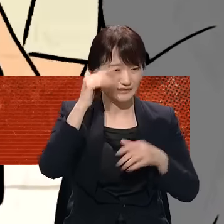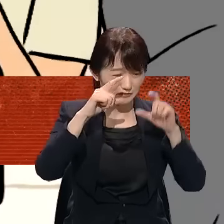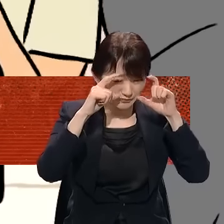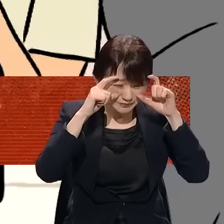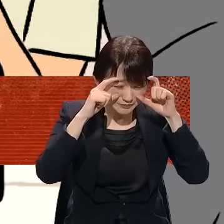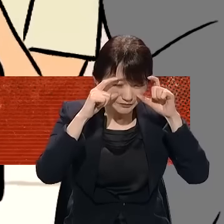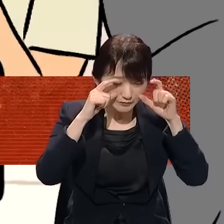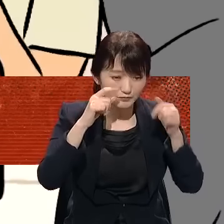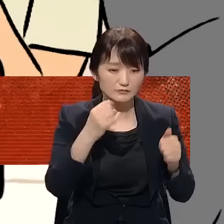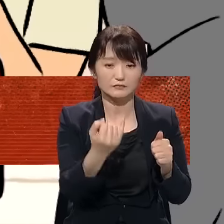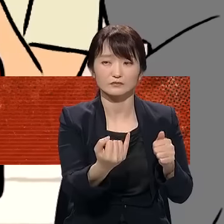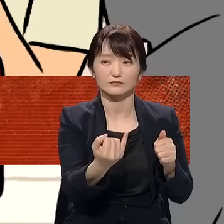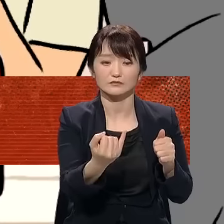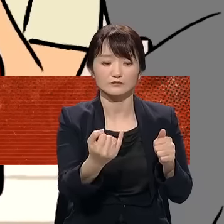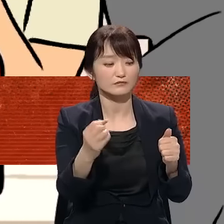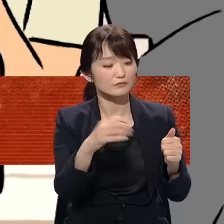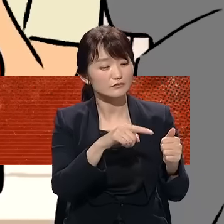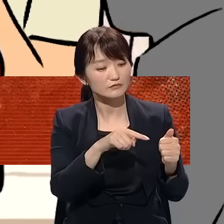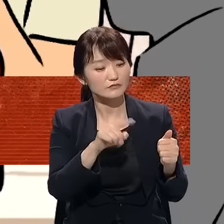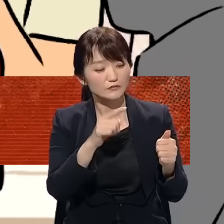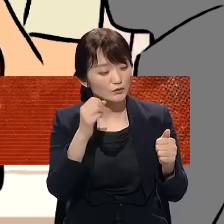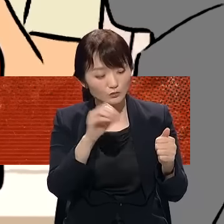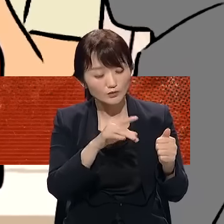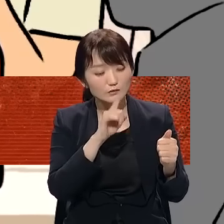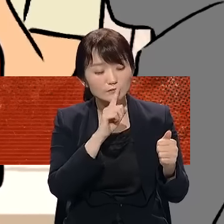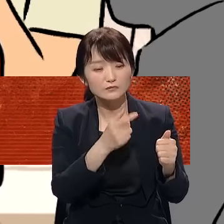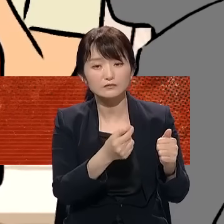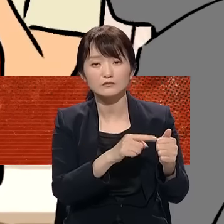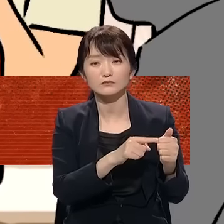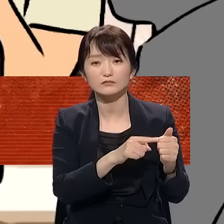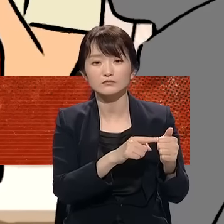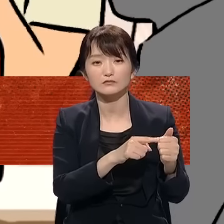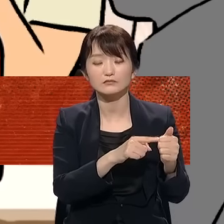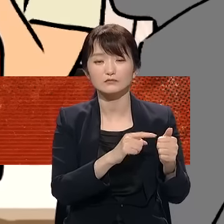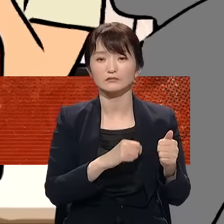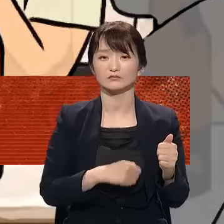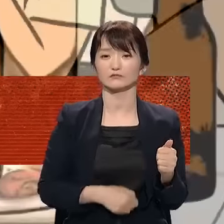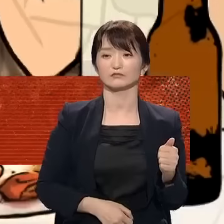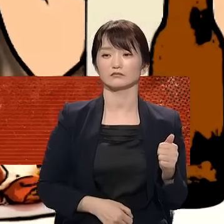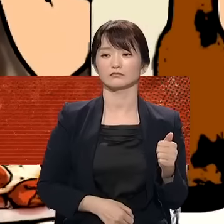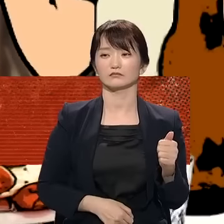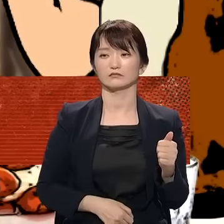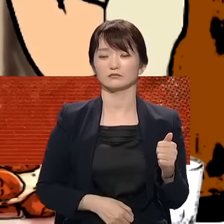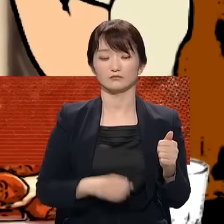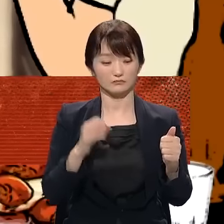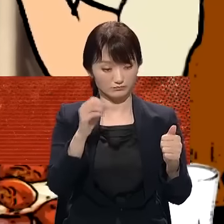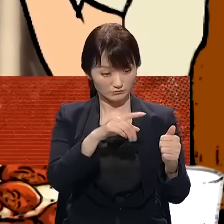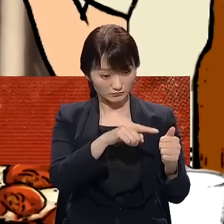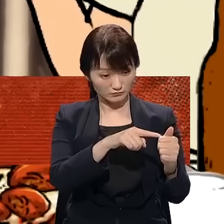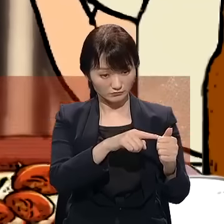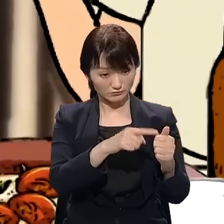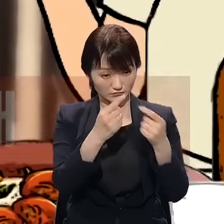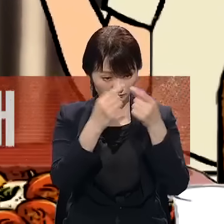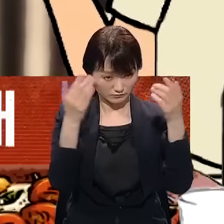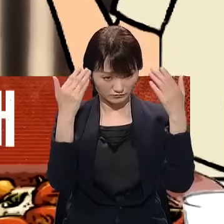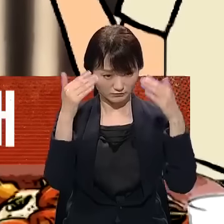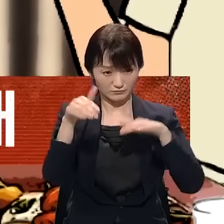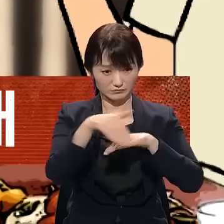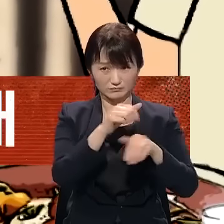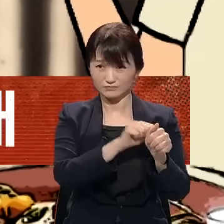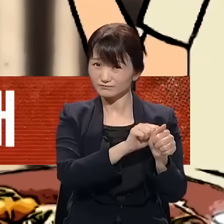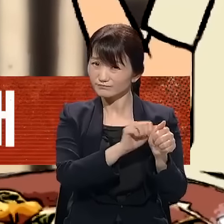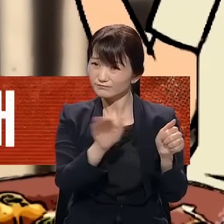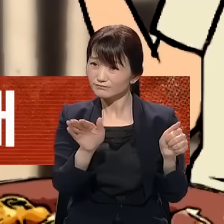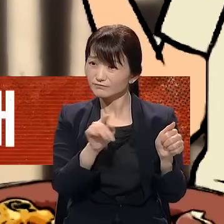있었는데 아마 여성이 어떤 얘기를 했던 걸로 보여요 선글라스 끼고 있으니까 좀 얘기를 했는데 학장 시절에 따도 님